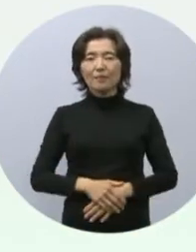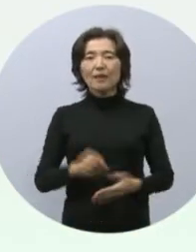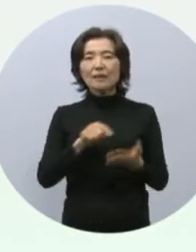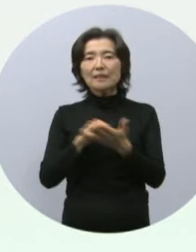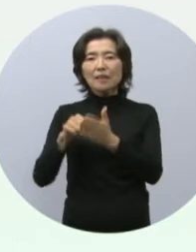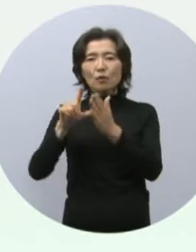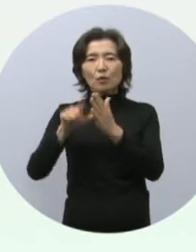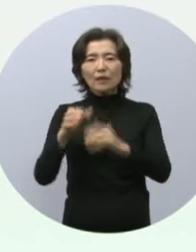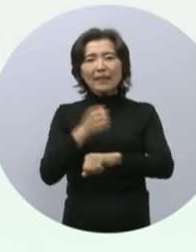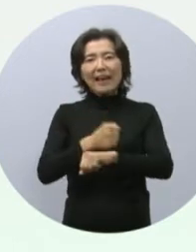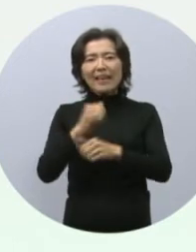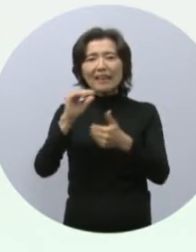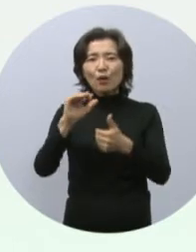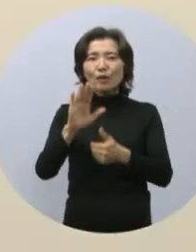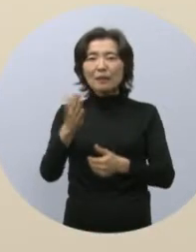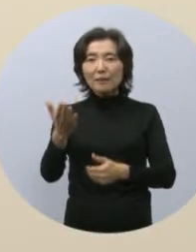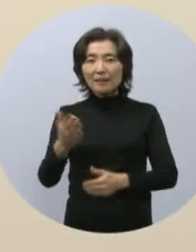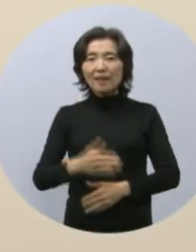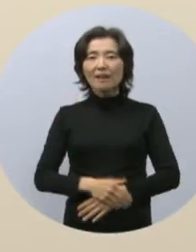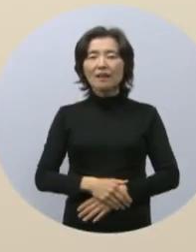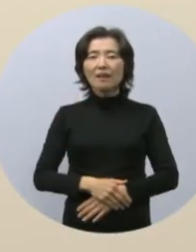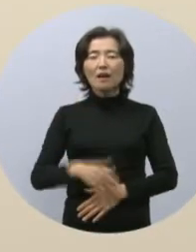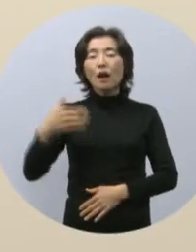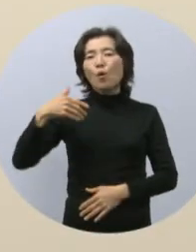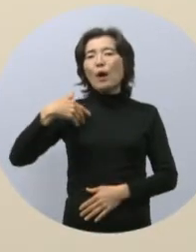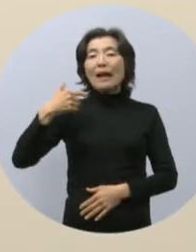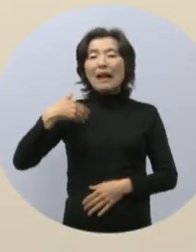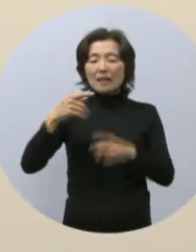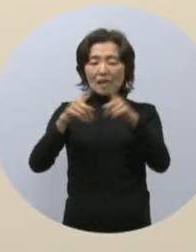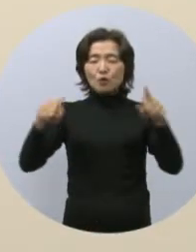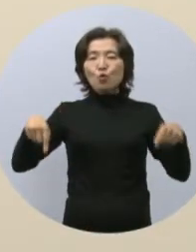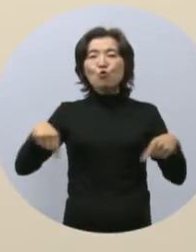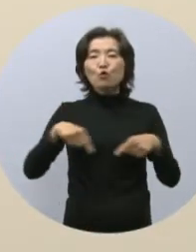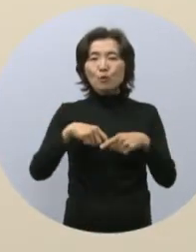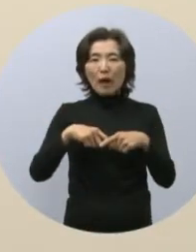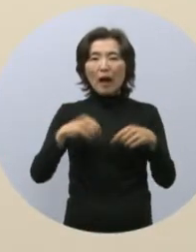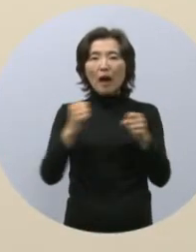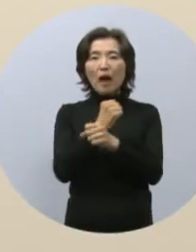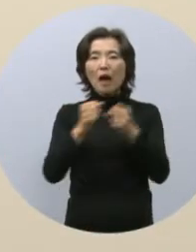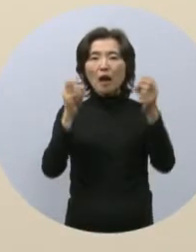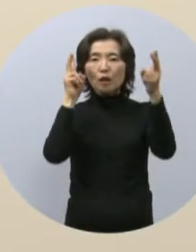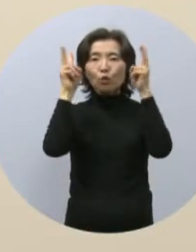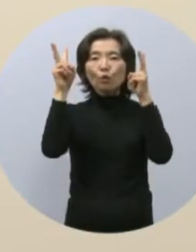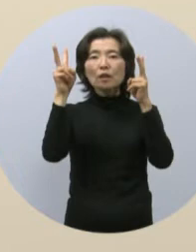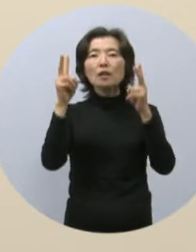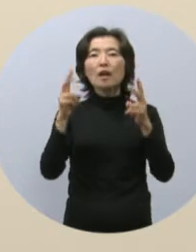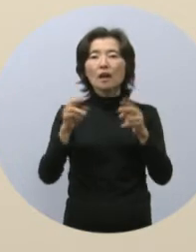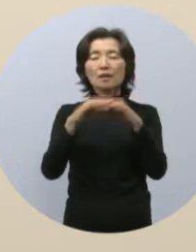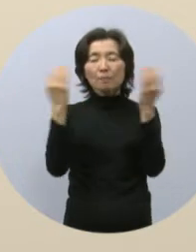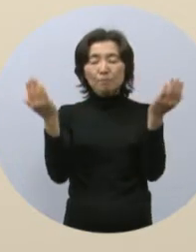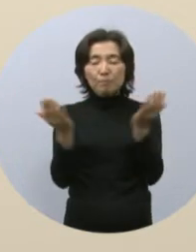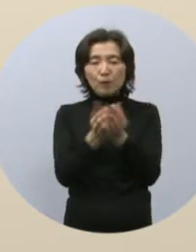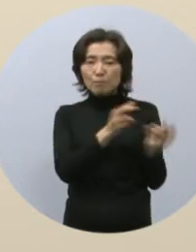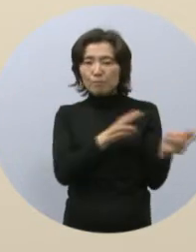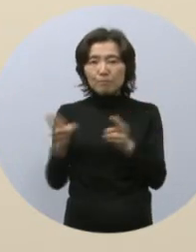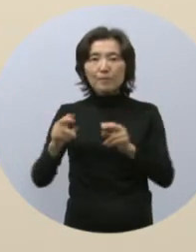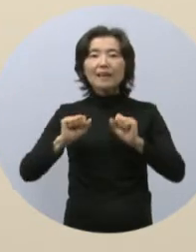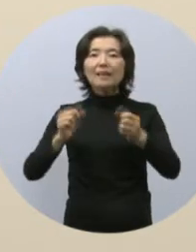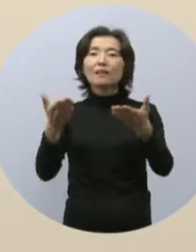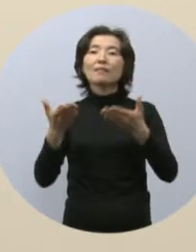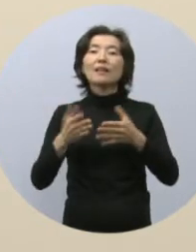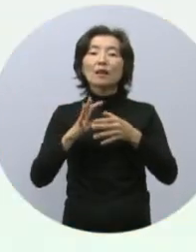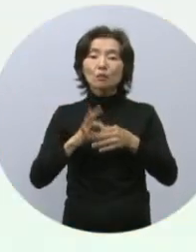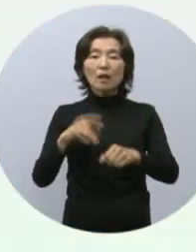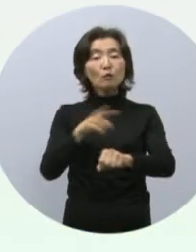だったことはありましたか？ わからない書類は、まあ、業者さんの方で全て揃えていただけたので特にはありませんでした